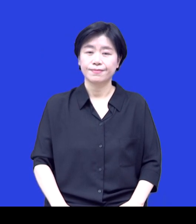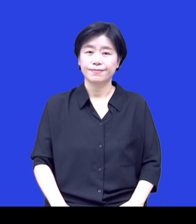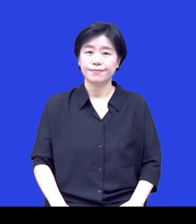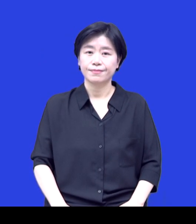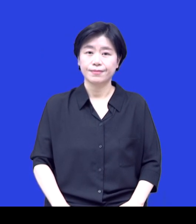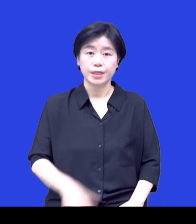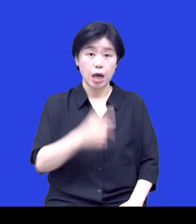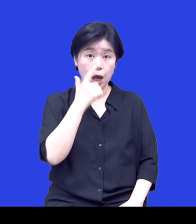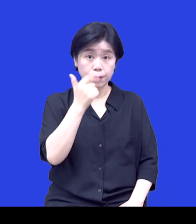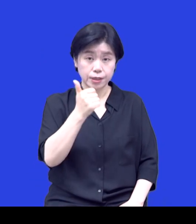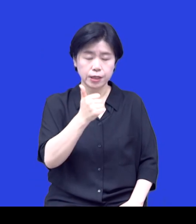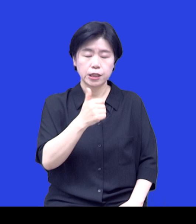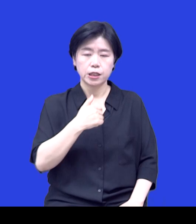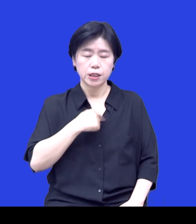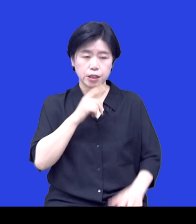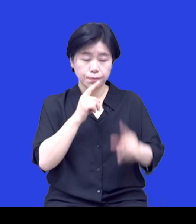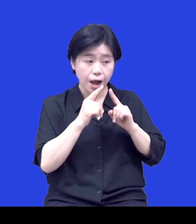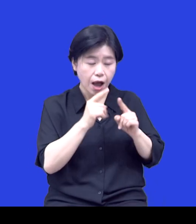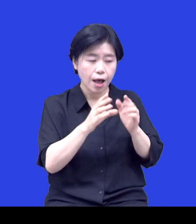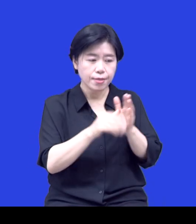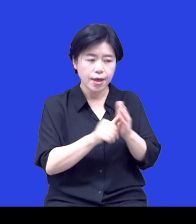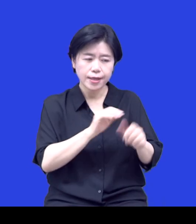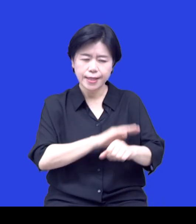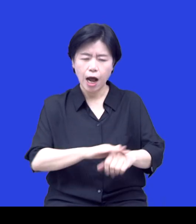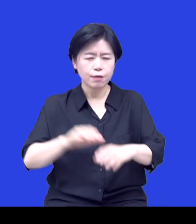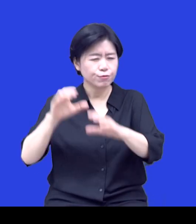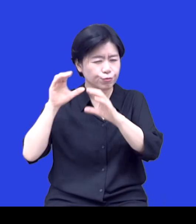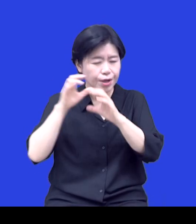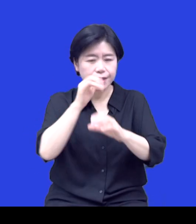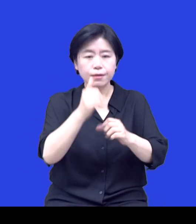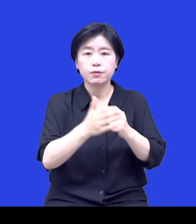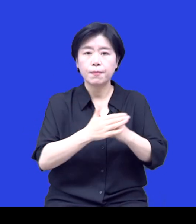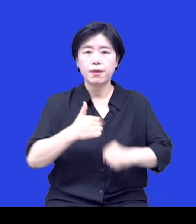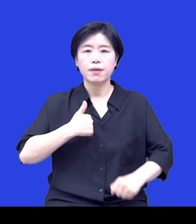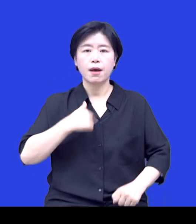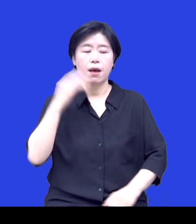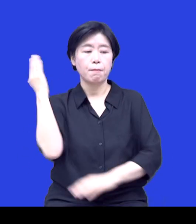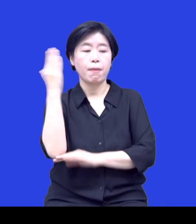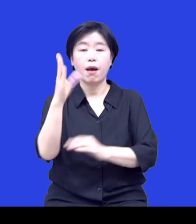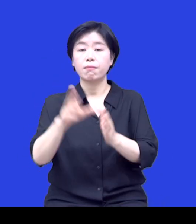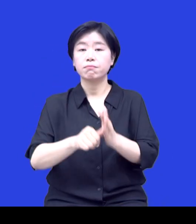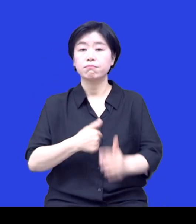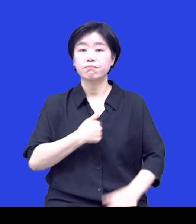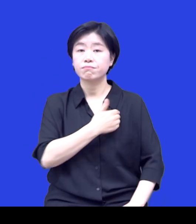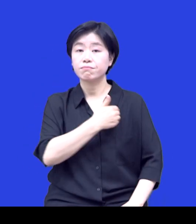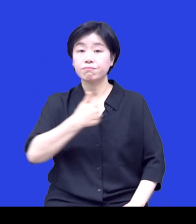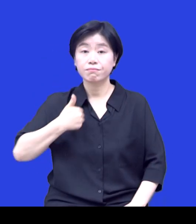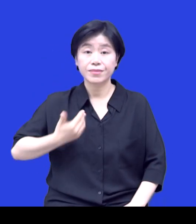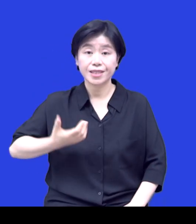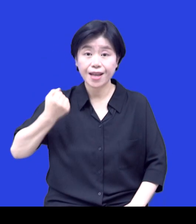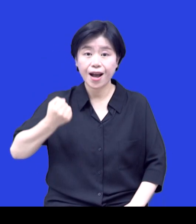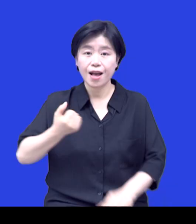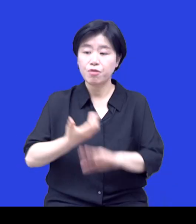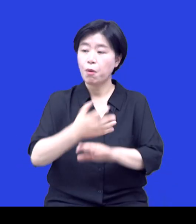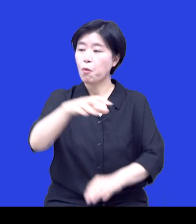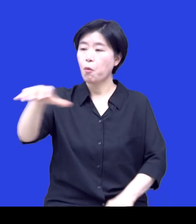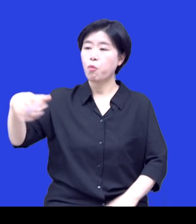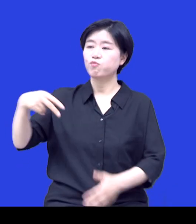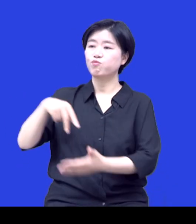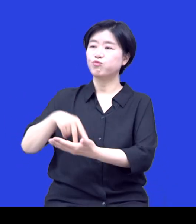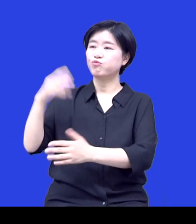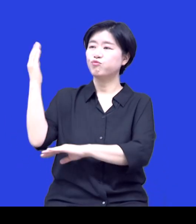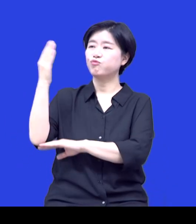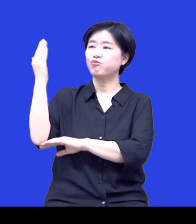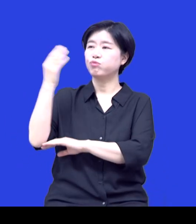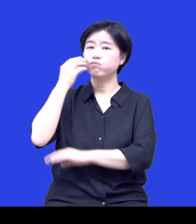아버지가 준 자신감. 그래서 우리 아버지가 참 경제적으로는 가난하셨지만 그 좋은 경청의